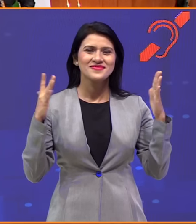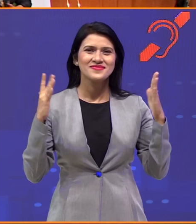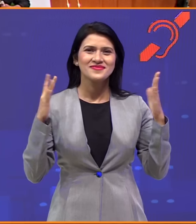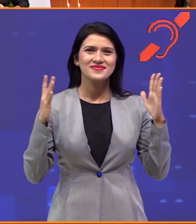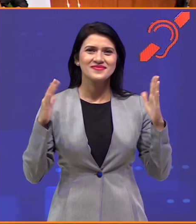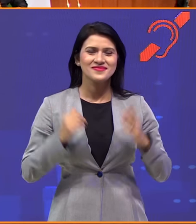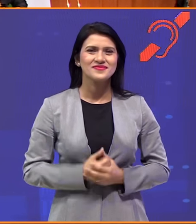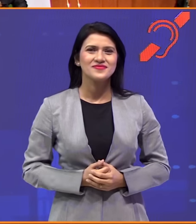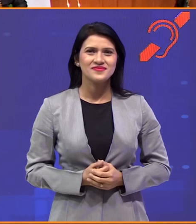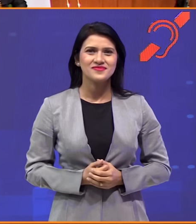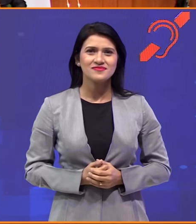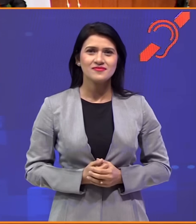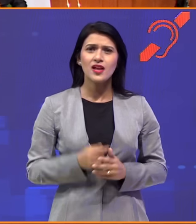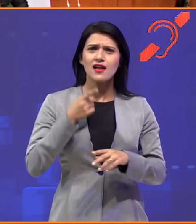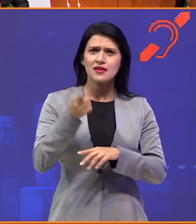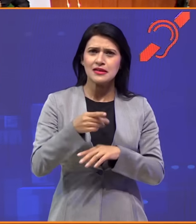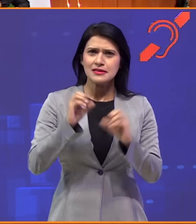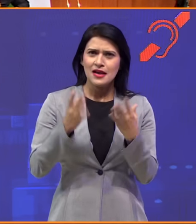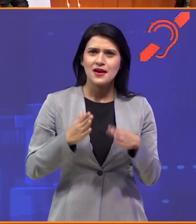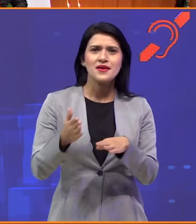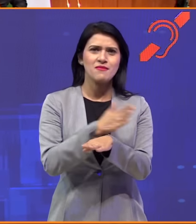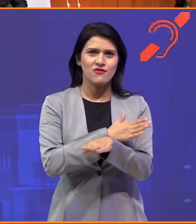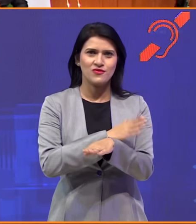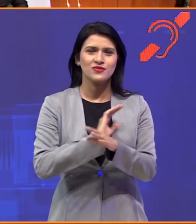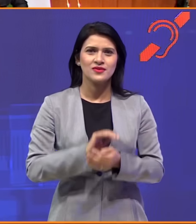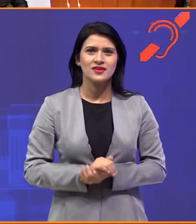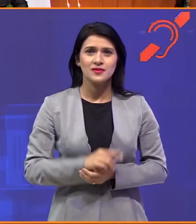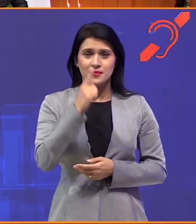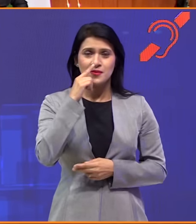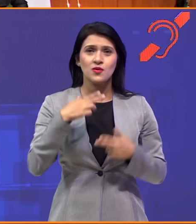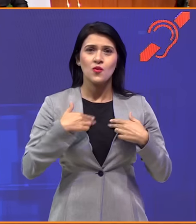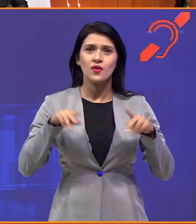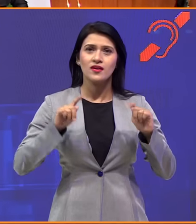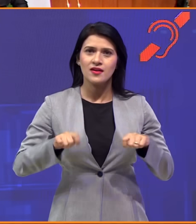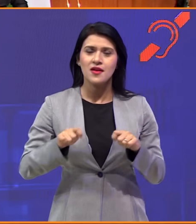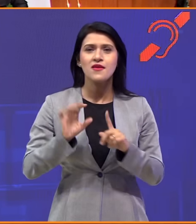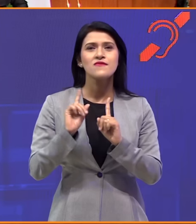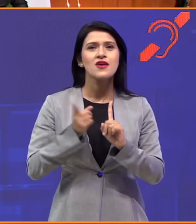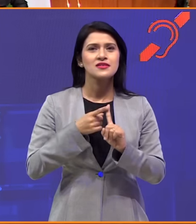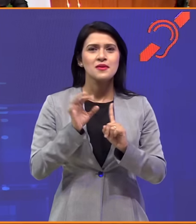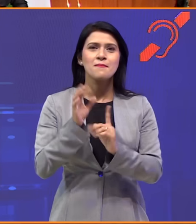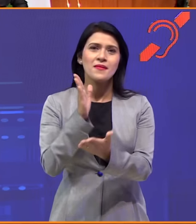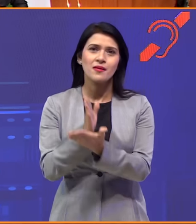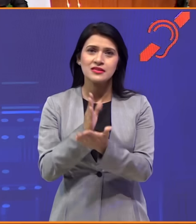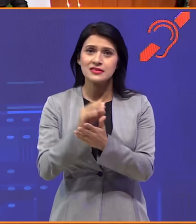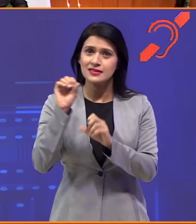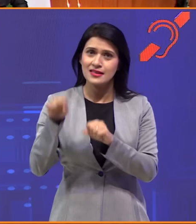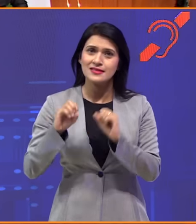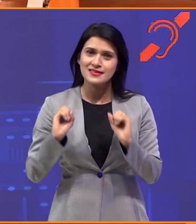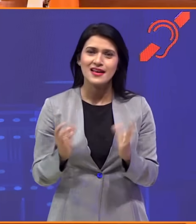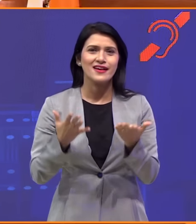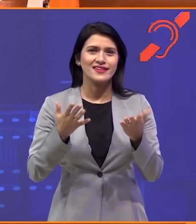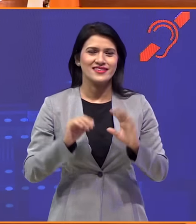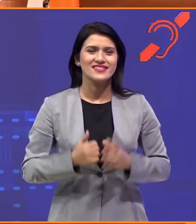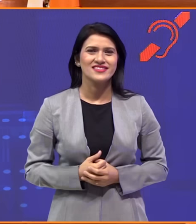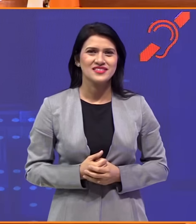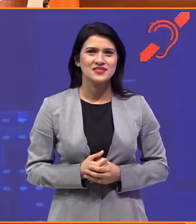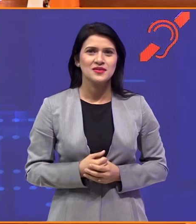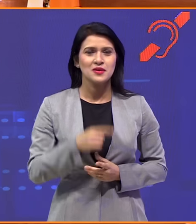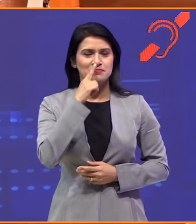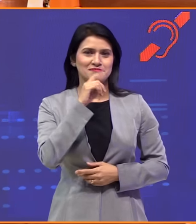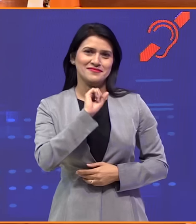और इससे पहले कि इजमा का सिलसिला शुरू करें आज की जज सोनल कालरा की इजाजत चाहेंगे आज की कारवाई शुरू करने के लिए